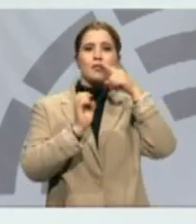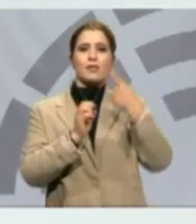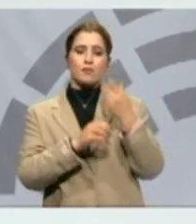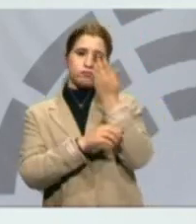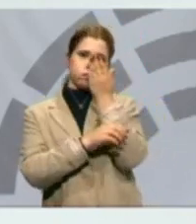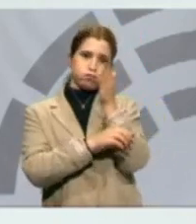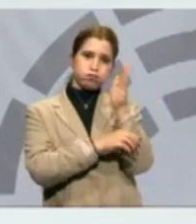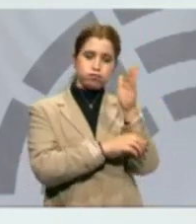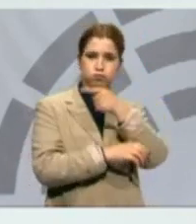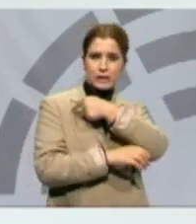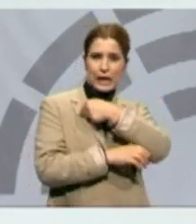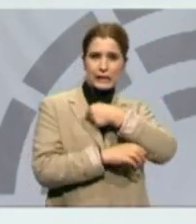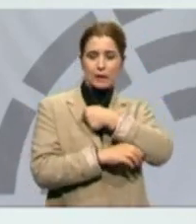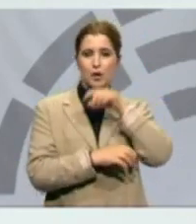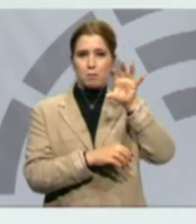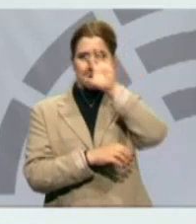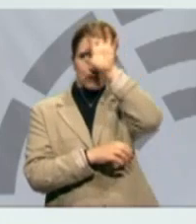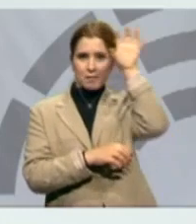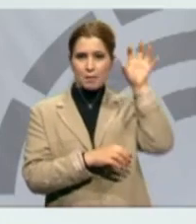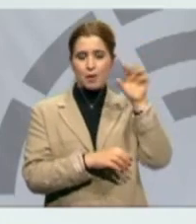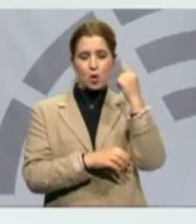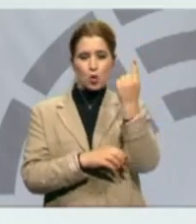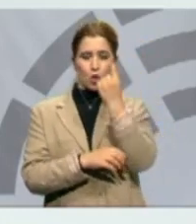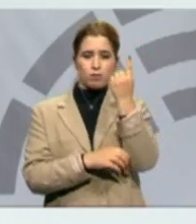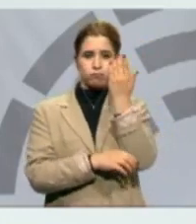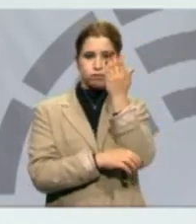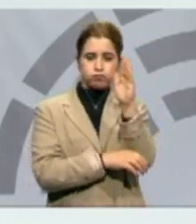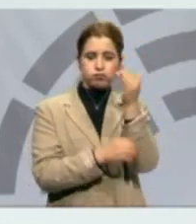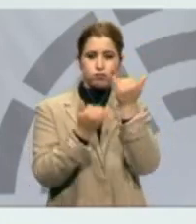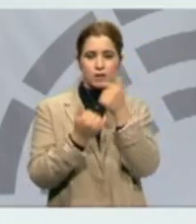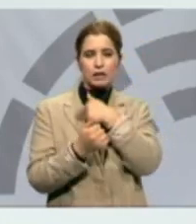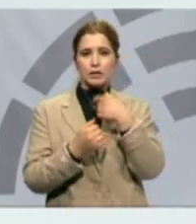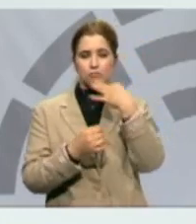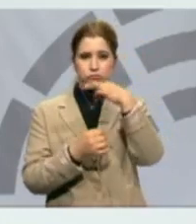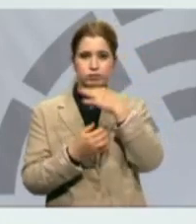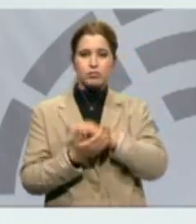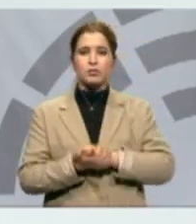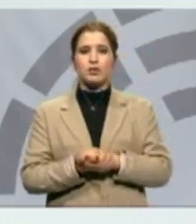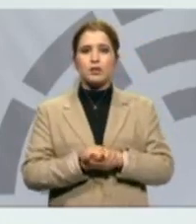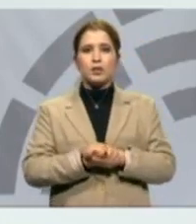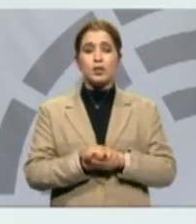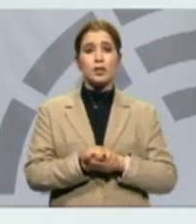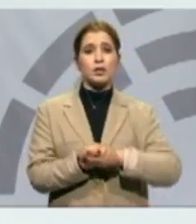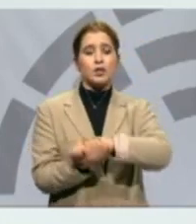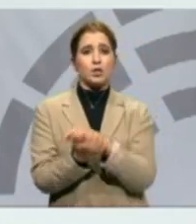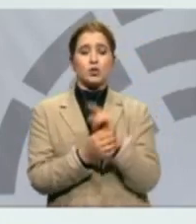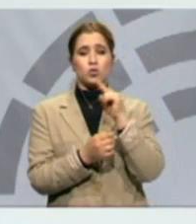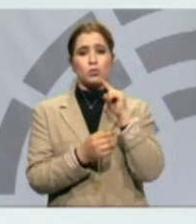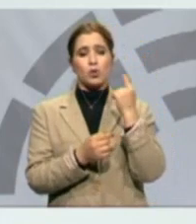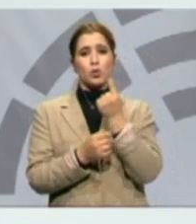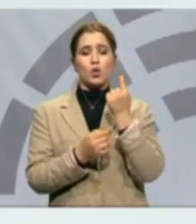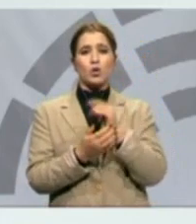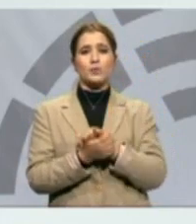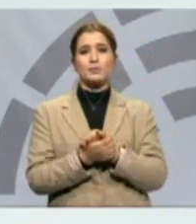سيدي ابو ذكري كرميه سبعه ودين الاعذار سيدي بحر الاقليمز ليليه يا اولاد مسعود